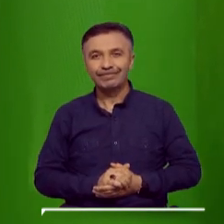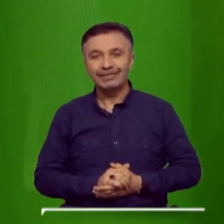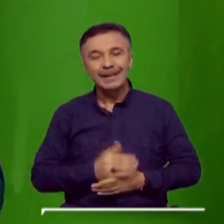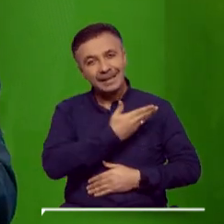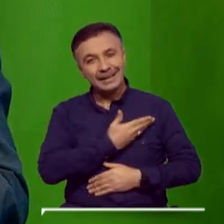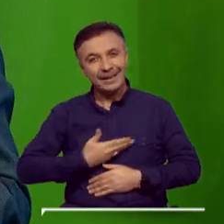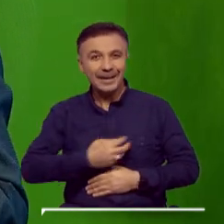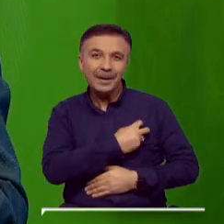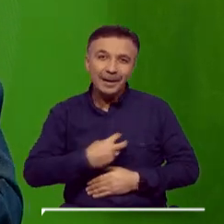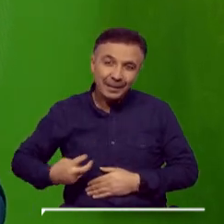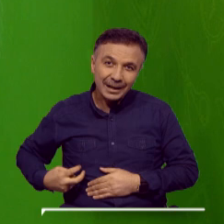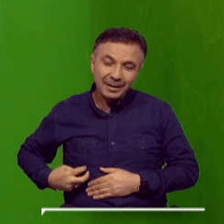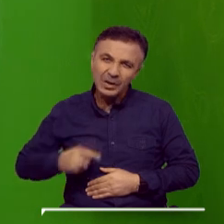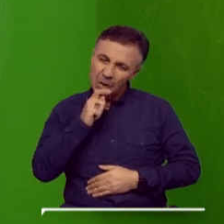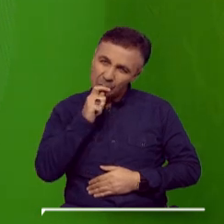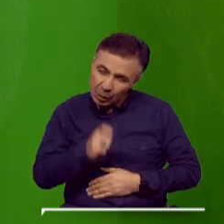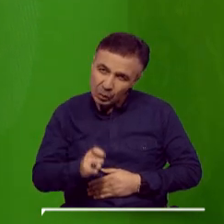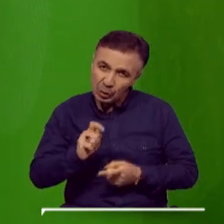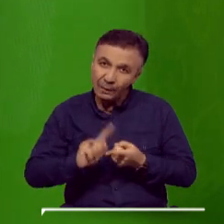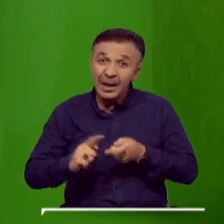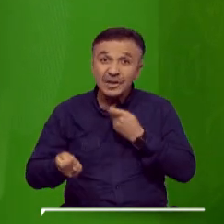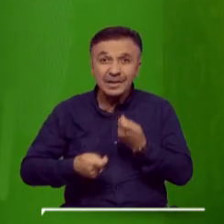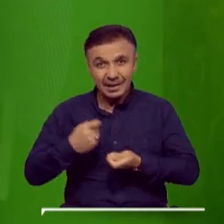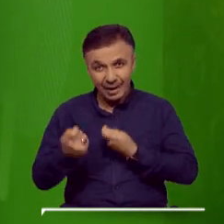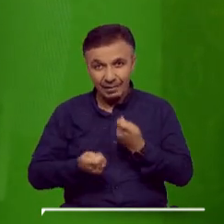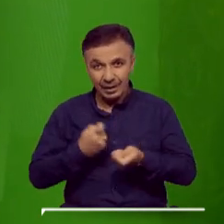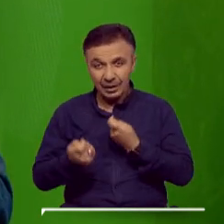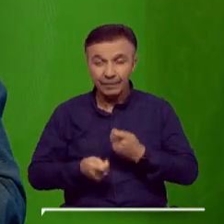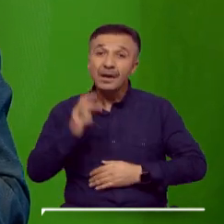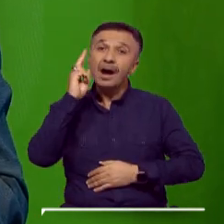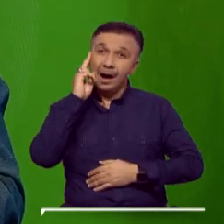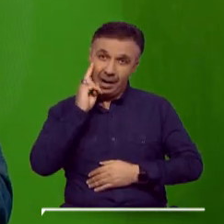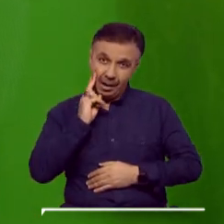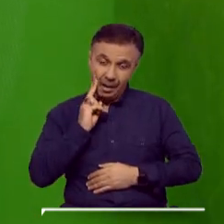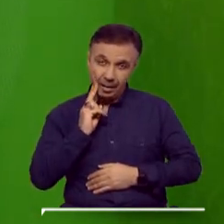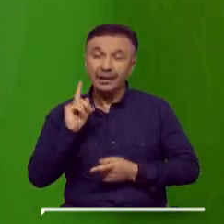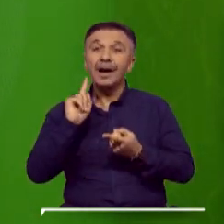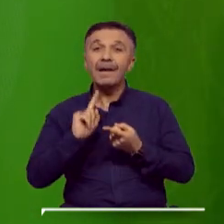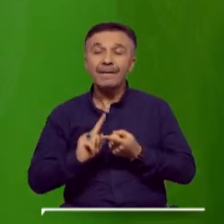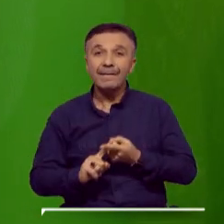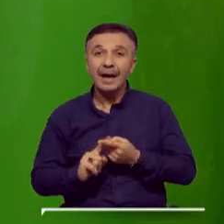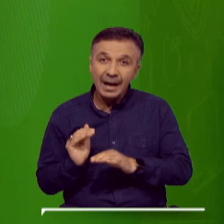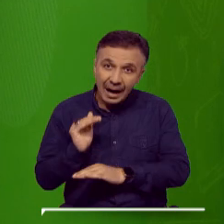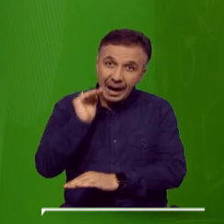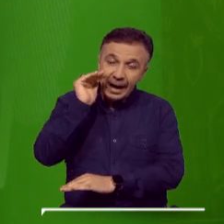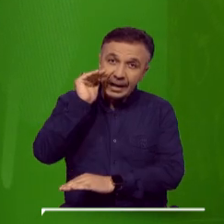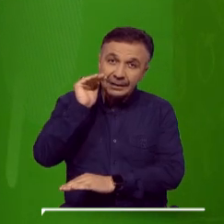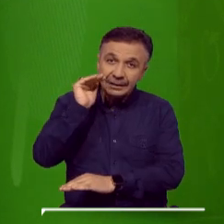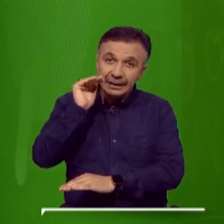Sevgili Peygamberimizin söz ve davranışlarına, ahlakına ve hayat